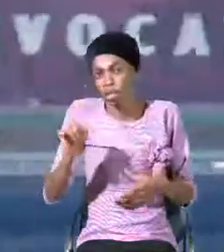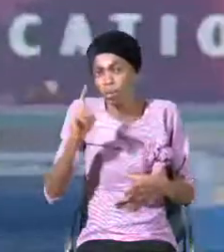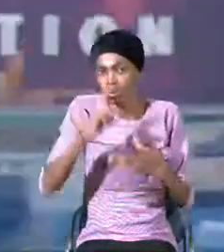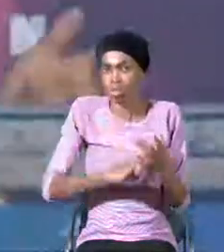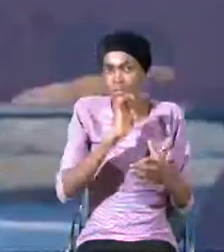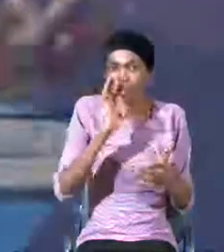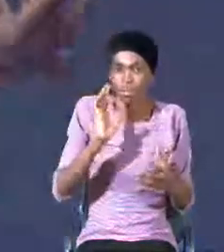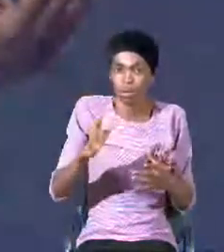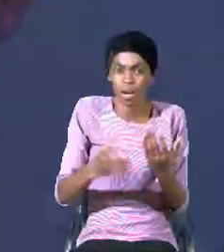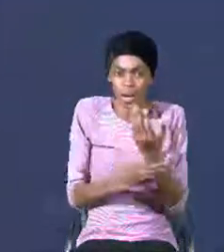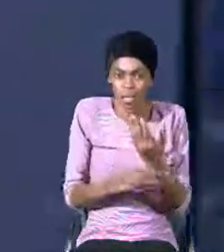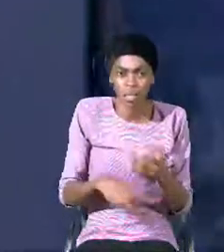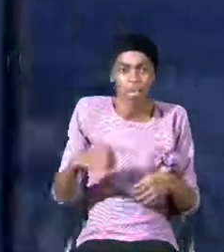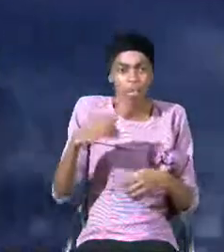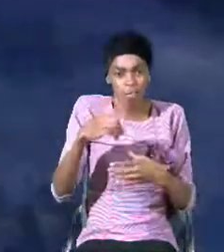main trouve à faire,